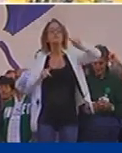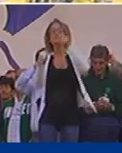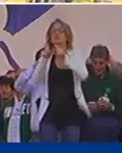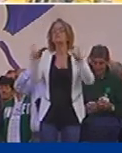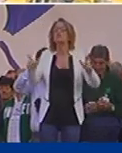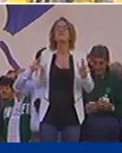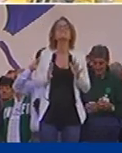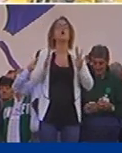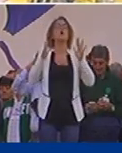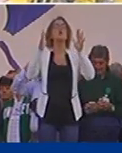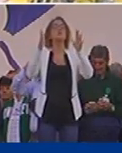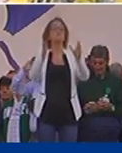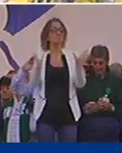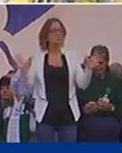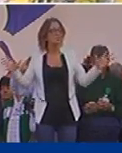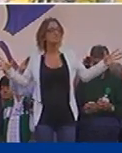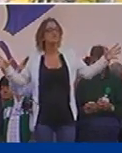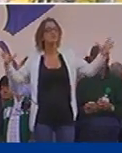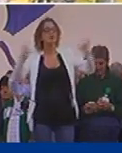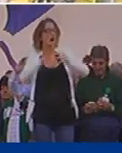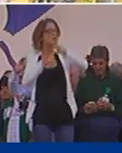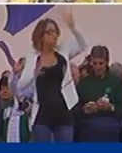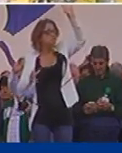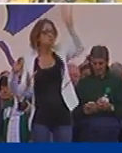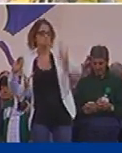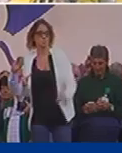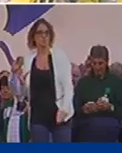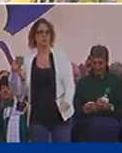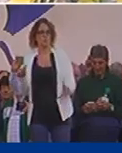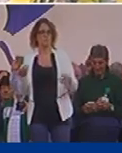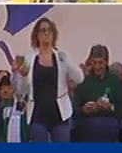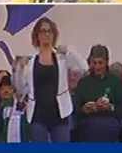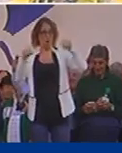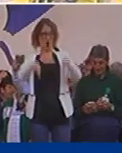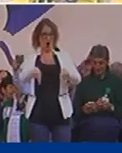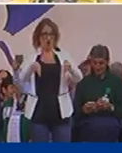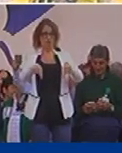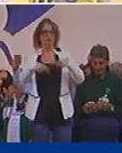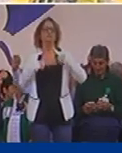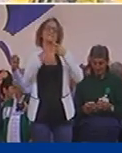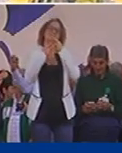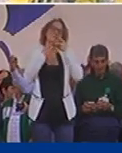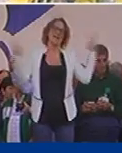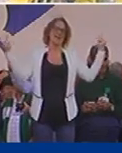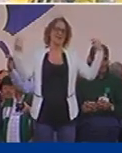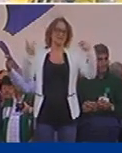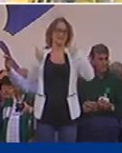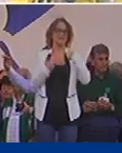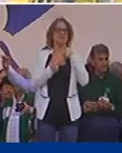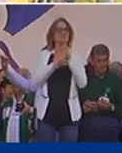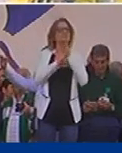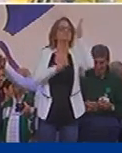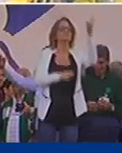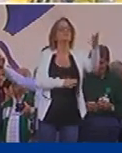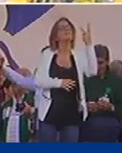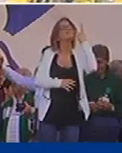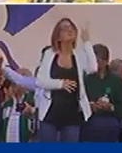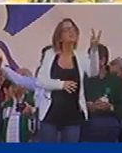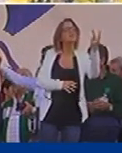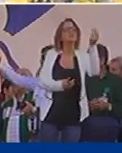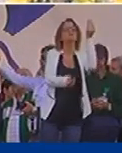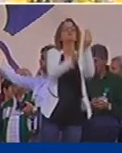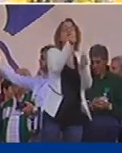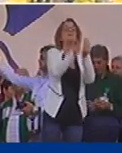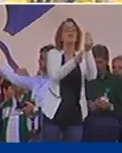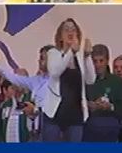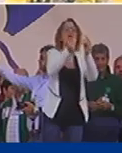volontà da tutte le parti. Io oggi son stato felice di andare a vedere il gemellaggio